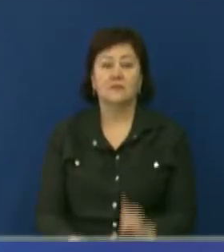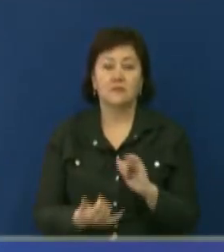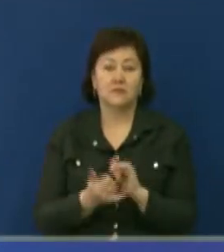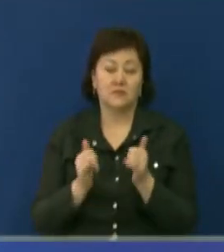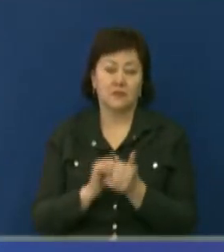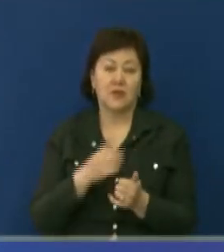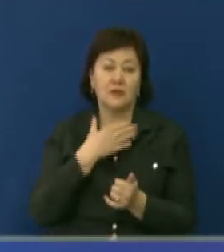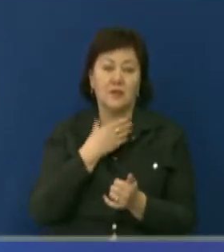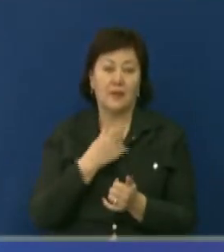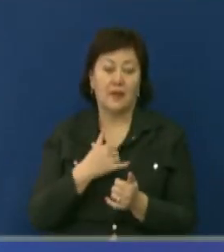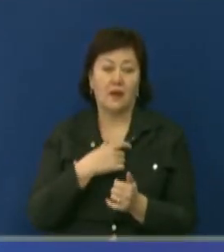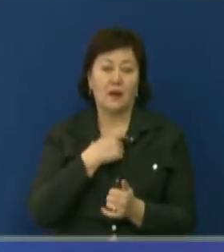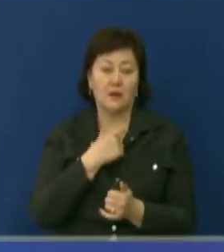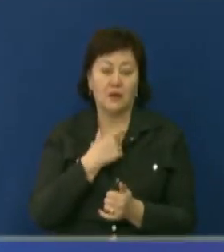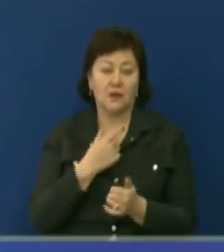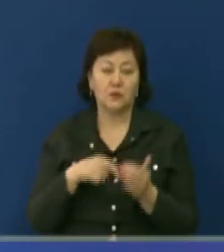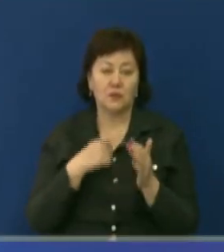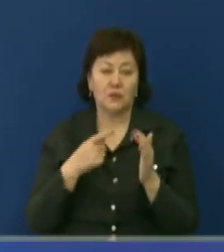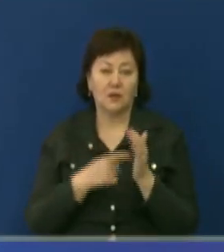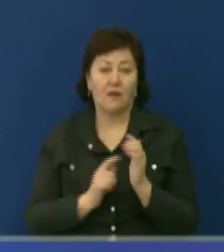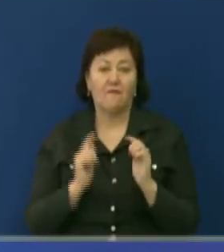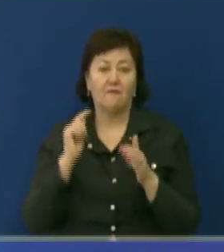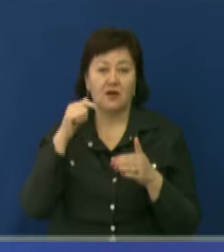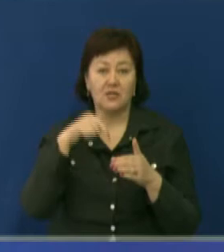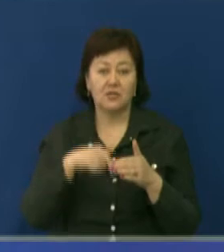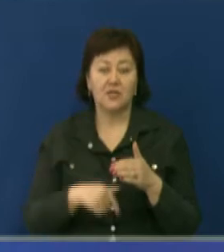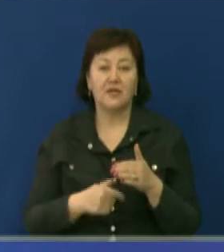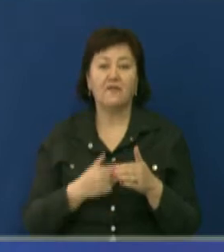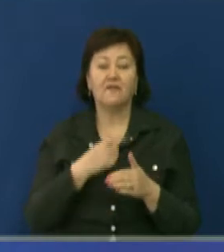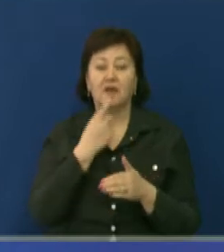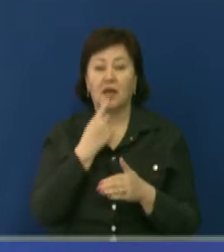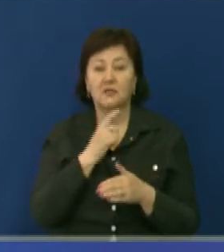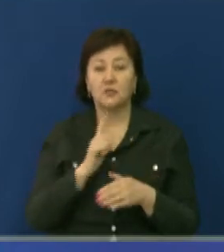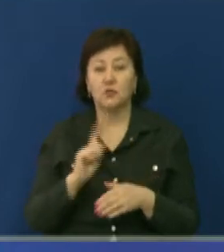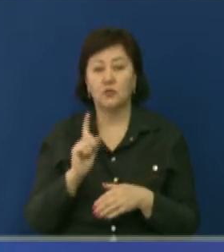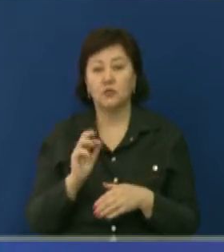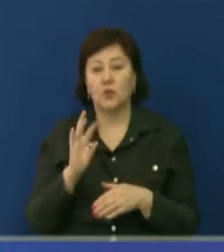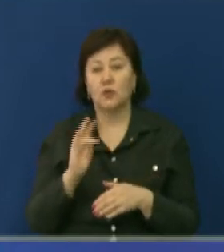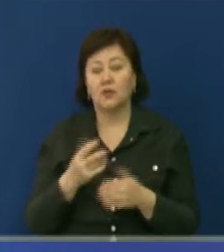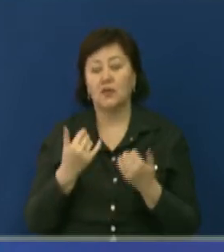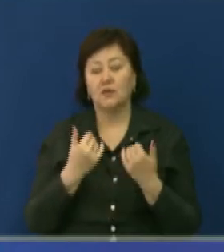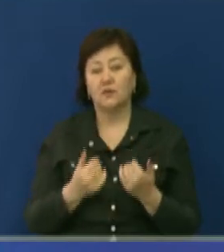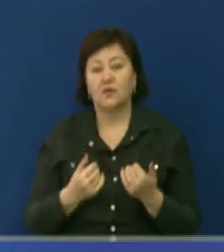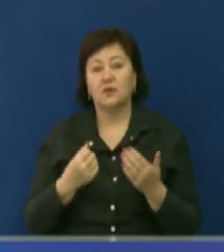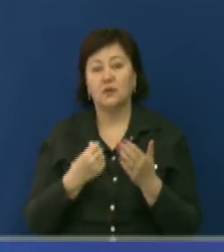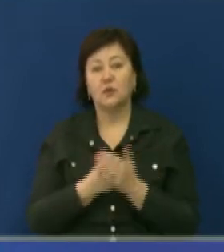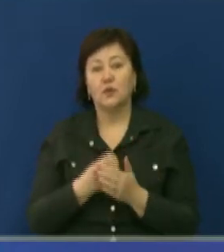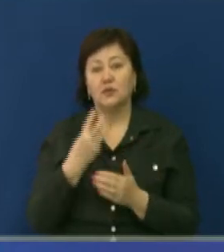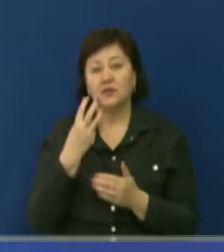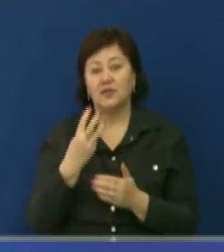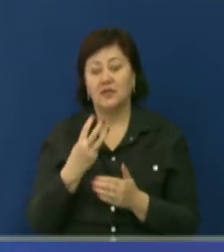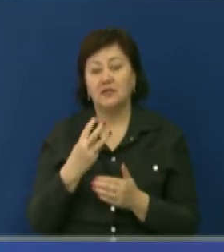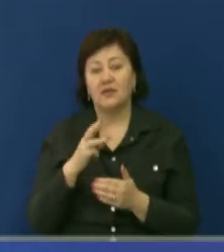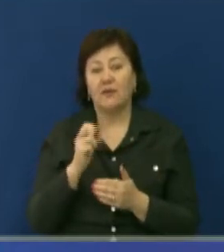Өскемен, Семей және Аягөз қалаларының қызыл аймаққа енуіне байланысты 23 сәуір мен 3 мамыр аралығында қатаң шектеу